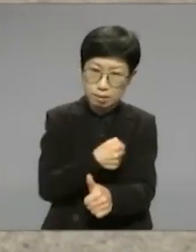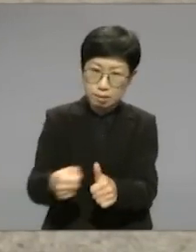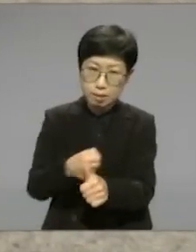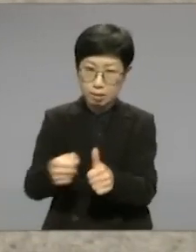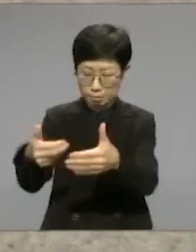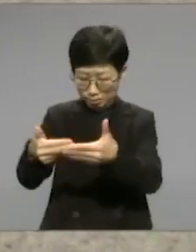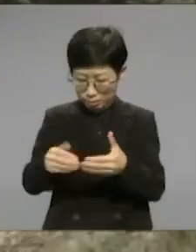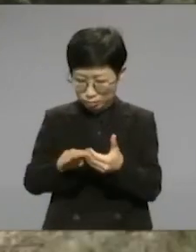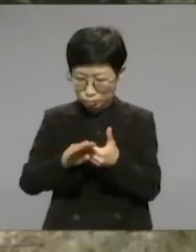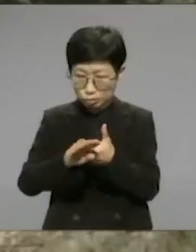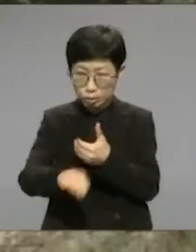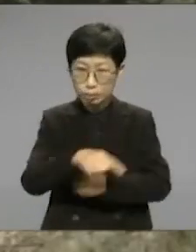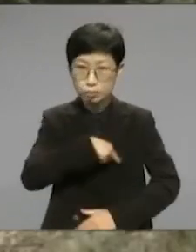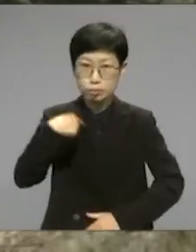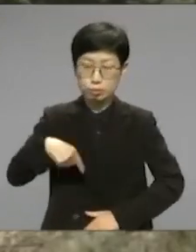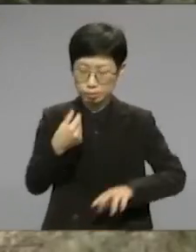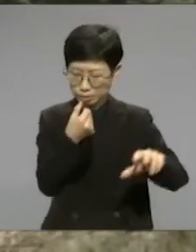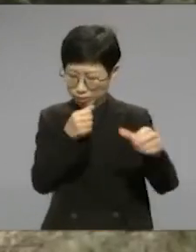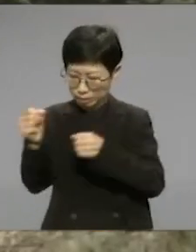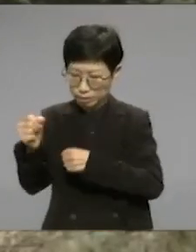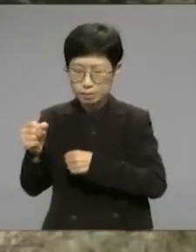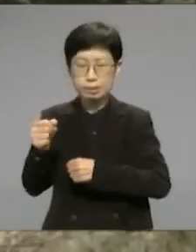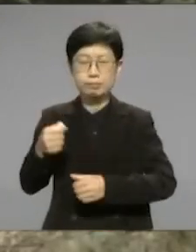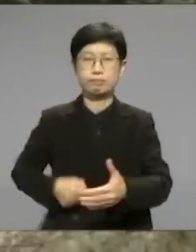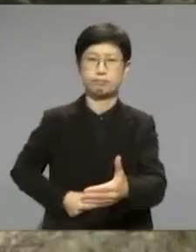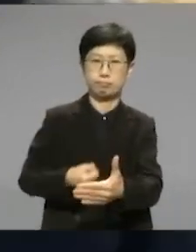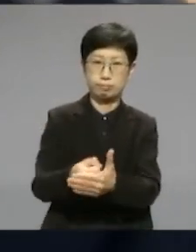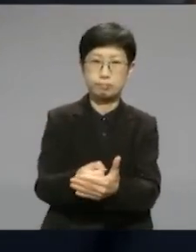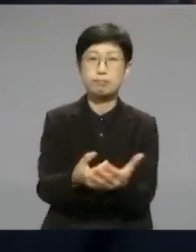뒤 탈중국을 결심한 사례가 많습니다.